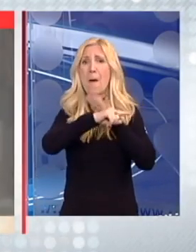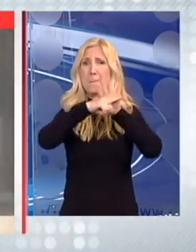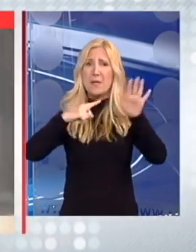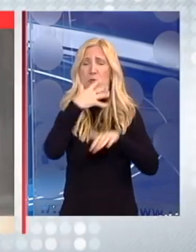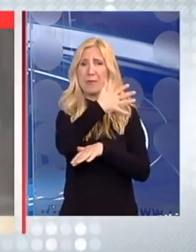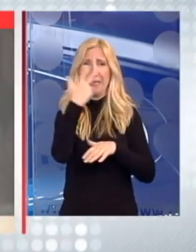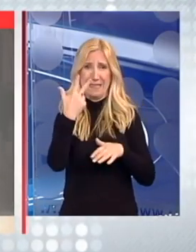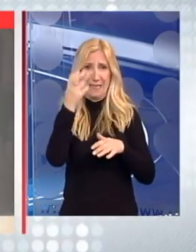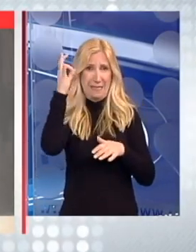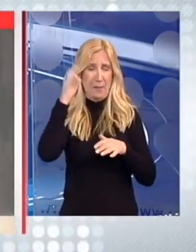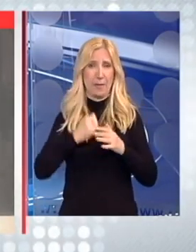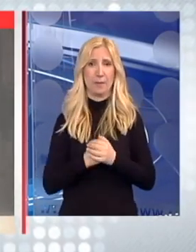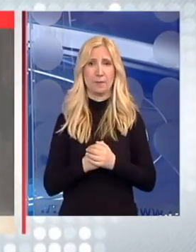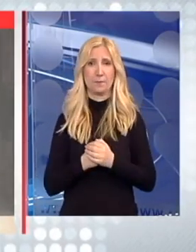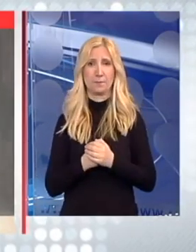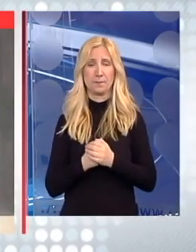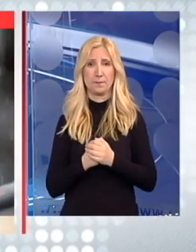-53 stepena.